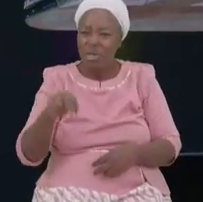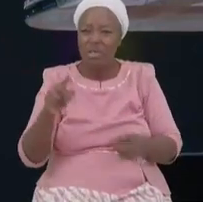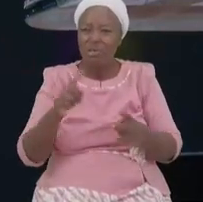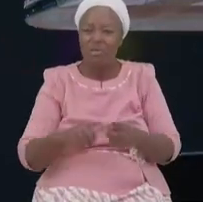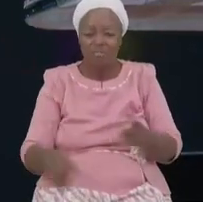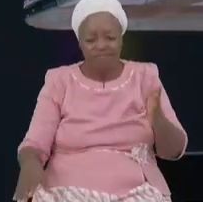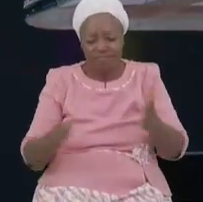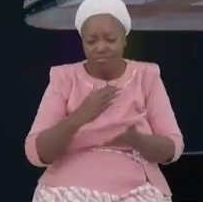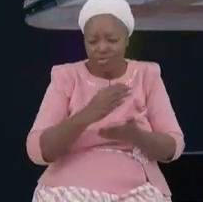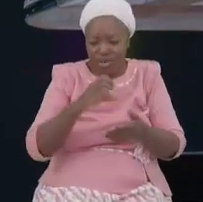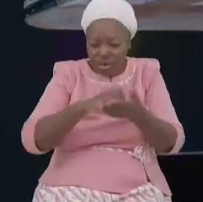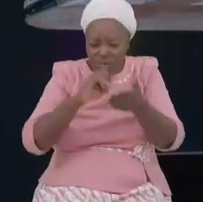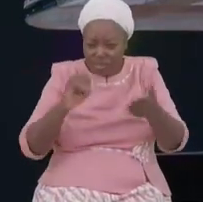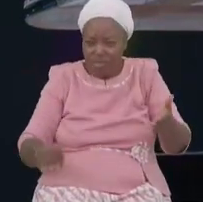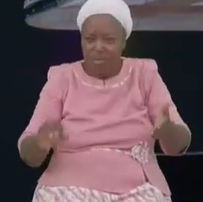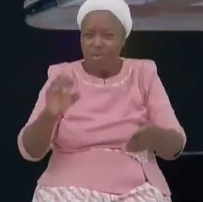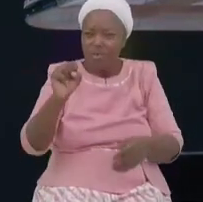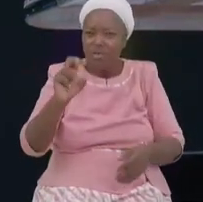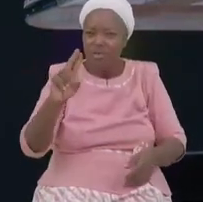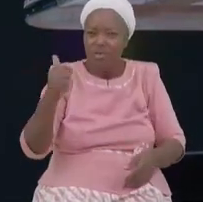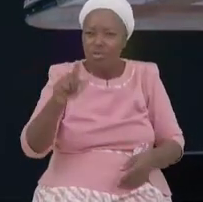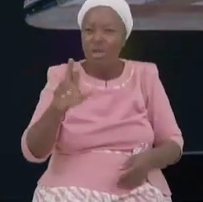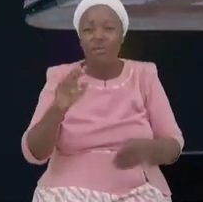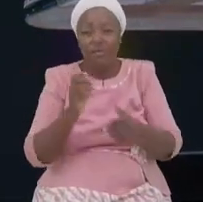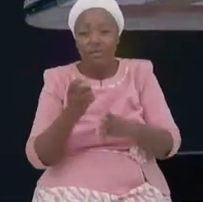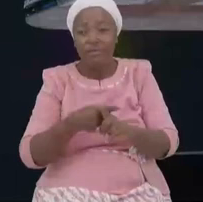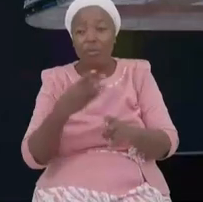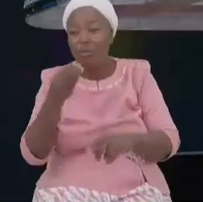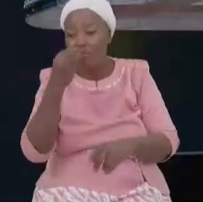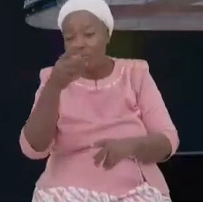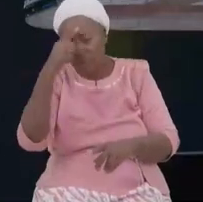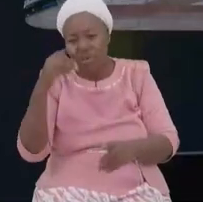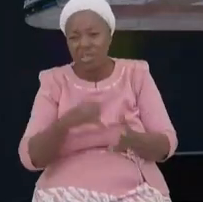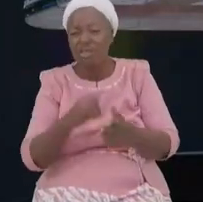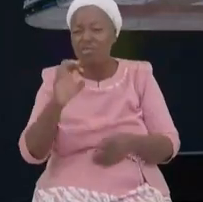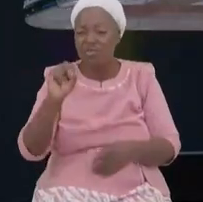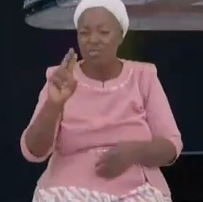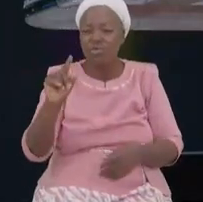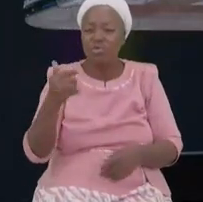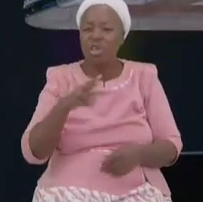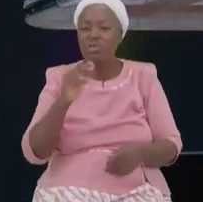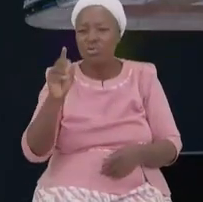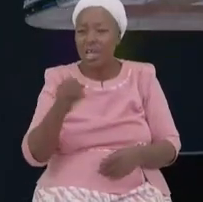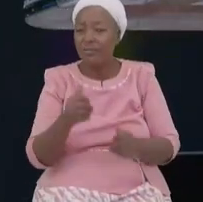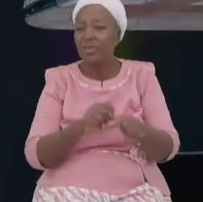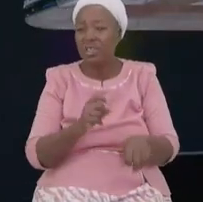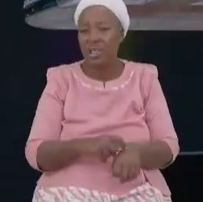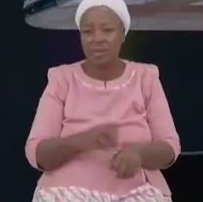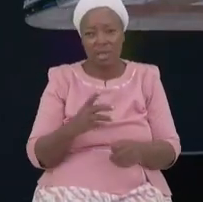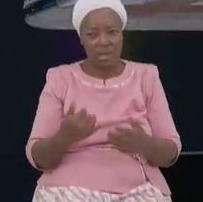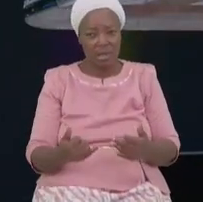prendre et supprimer le sang parce que tu as été au sucre en toute chose. Et tu dis,